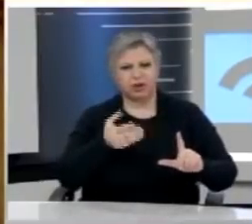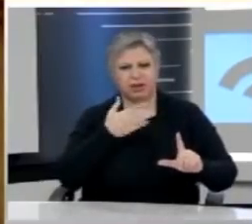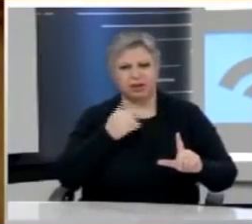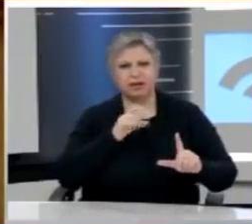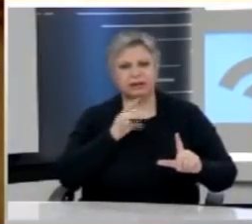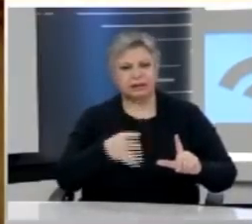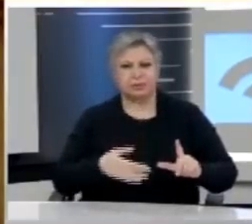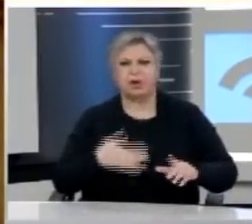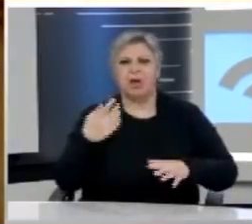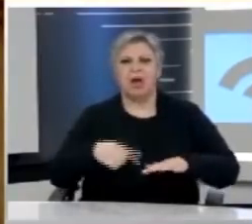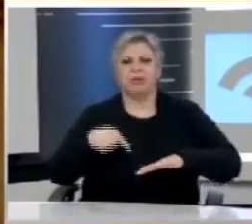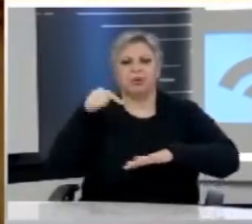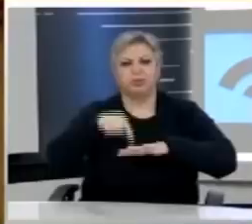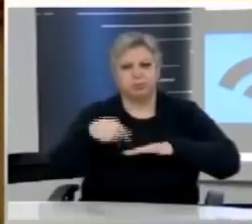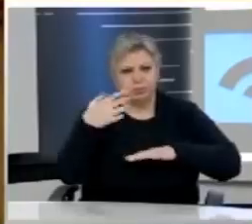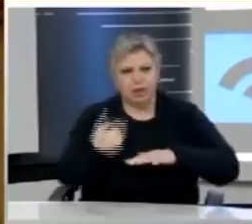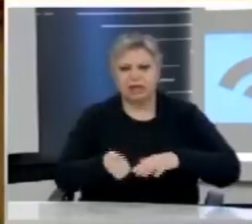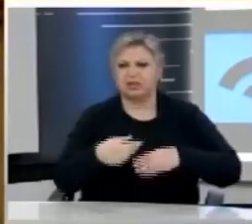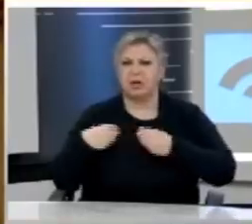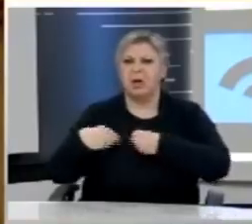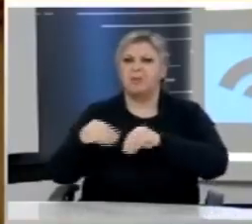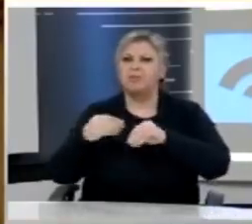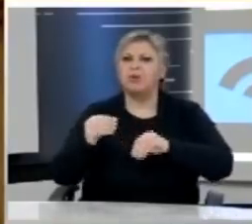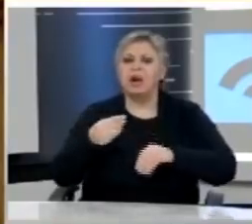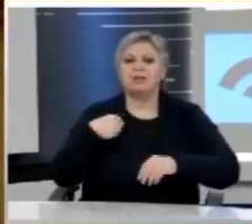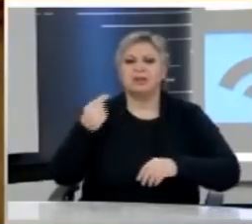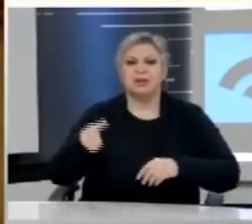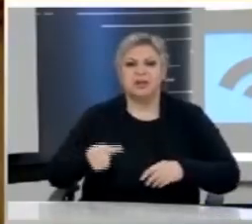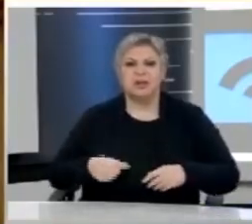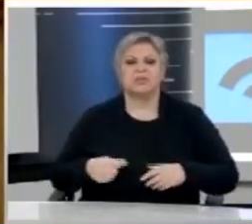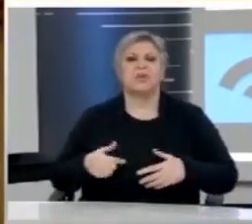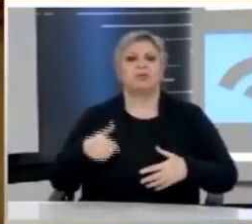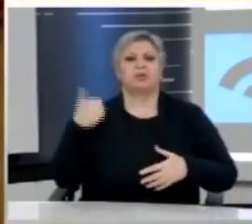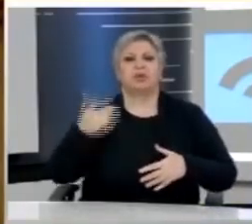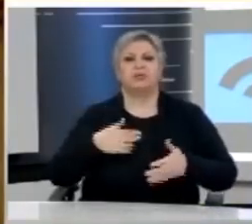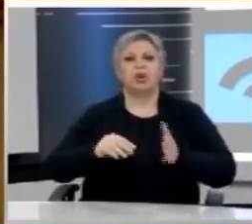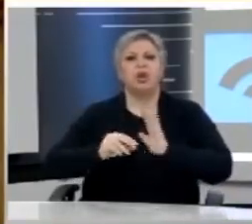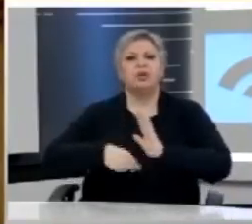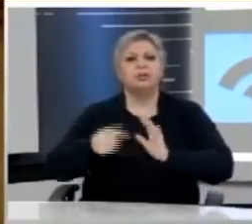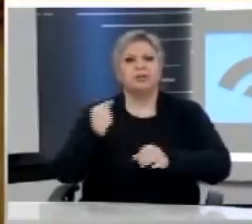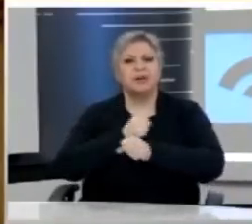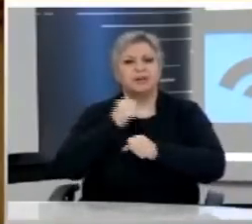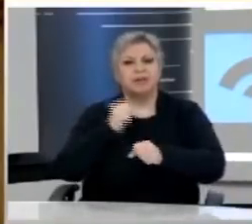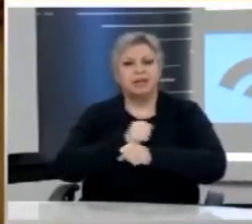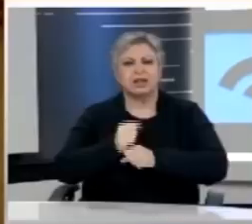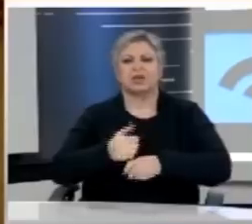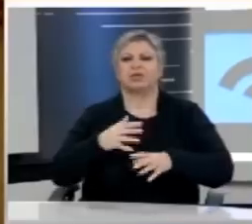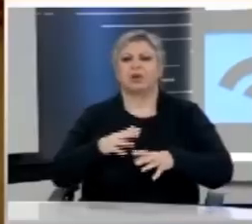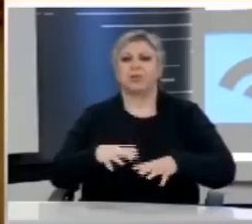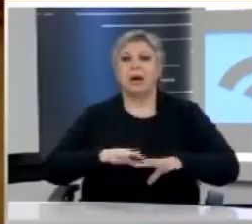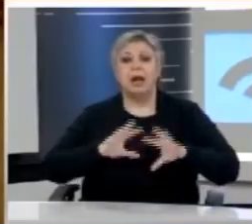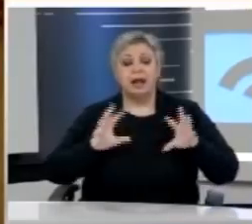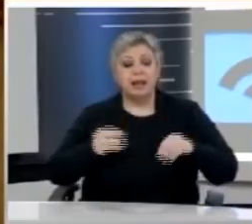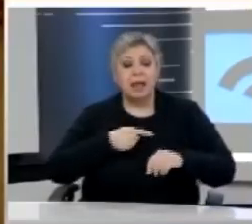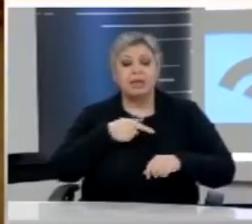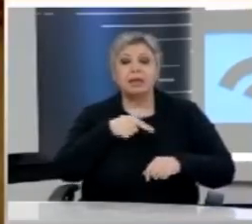στην επιτάχυνση των ιδιωτικοποιήσεων, στις ελαστικές εργασιακές σχέσεις, δηλαδή στην